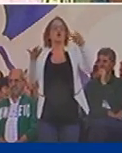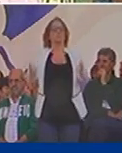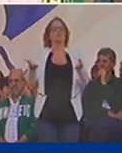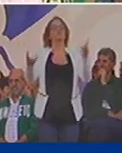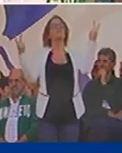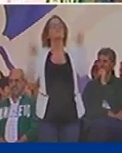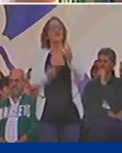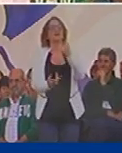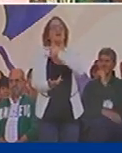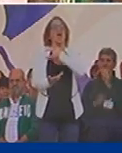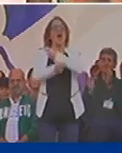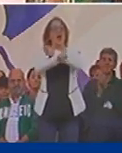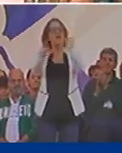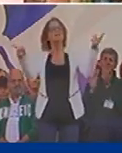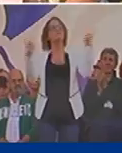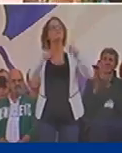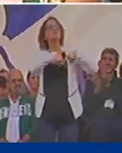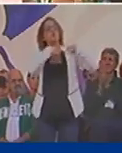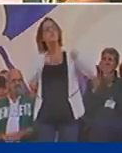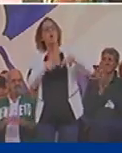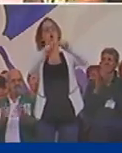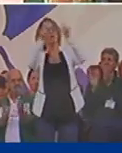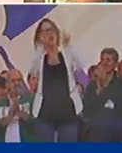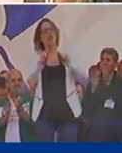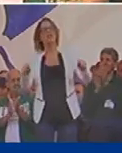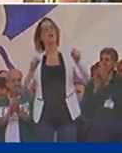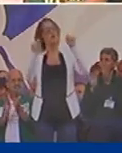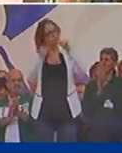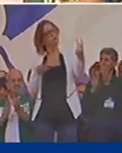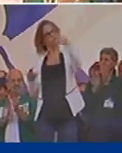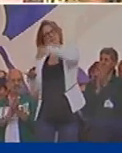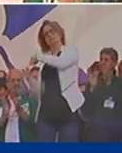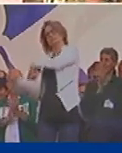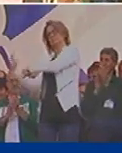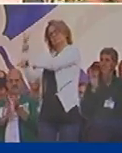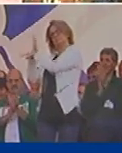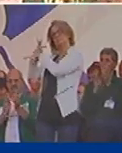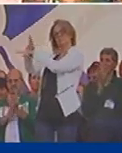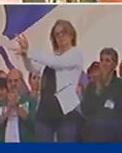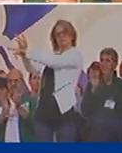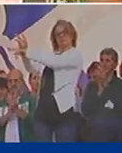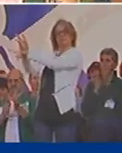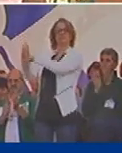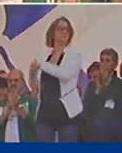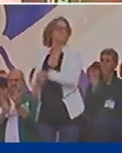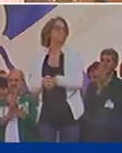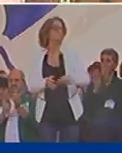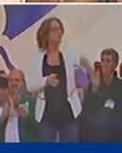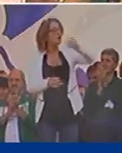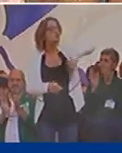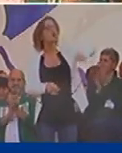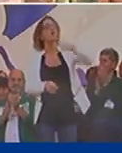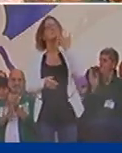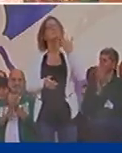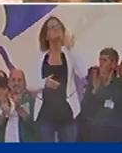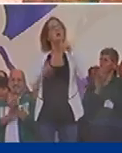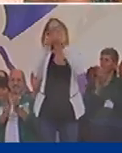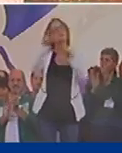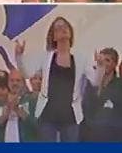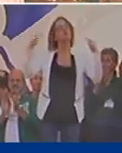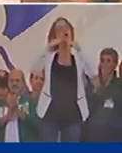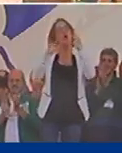vera anima e il vero cuore della Lega, potete pure salire. Noi vogliamo che la gente a casa